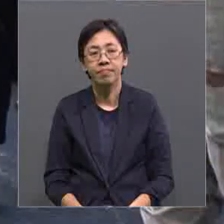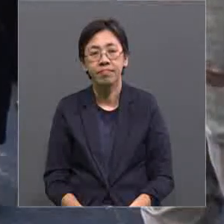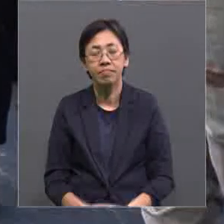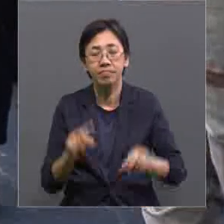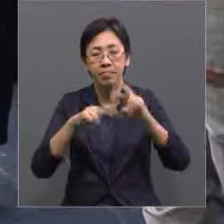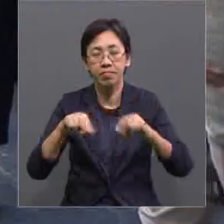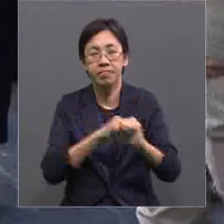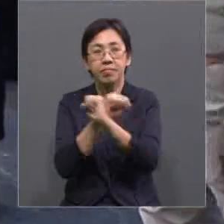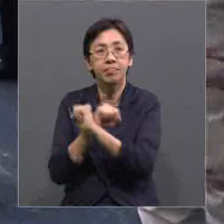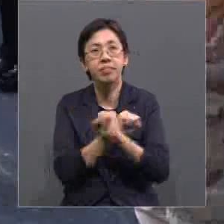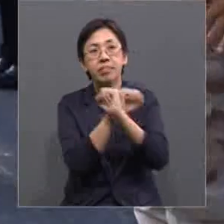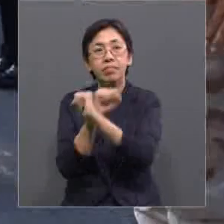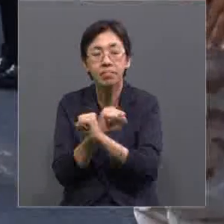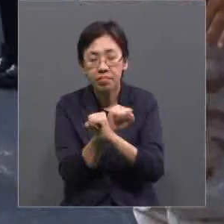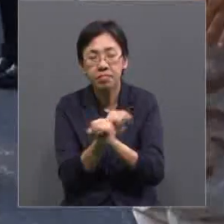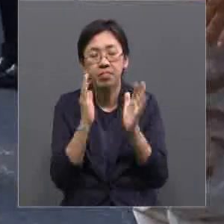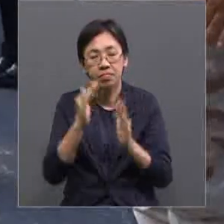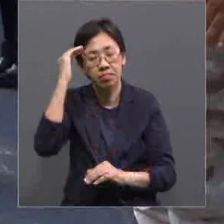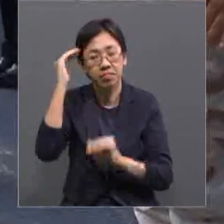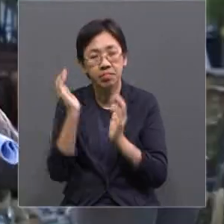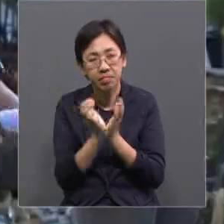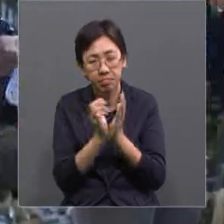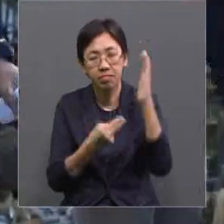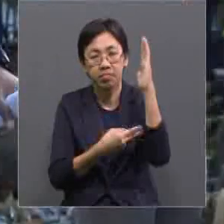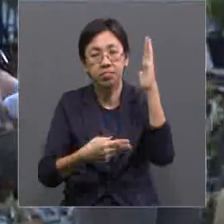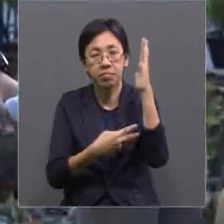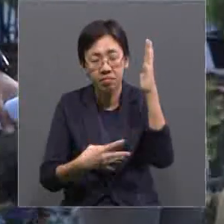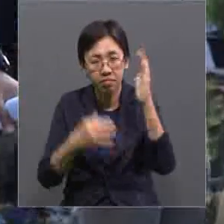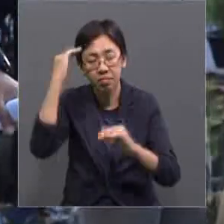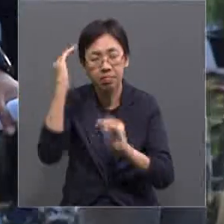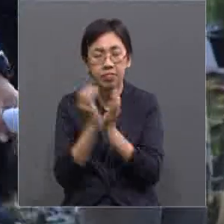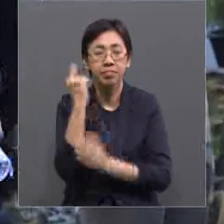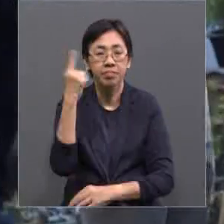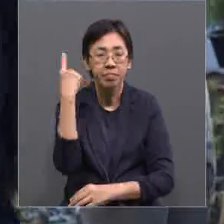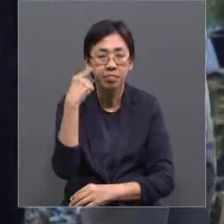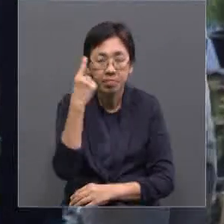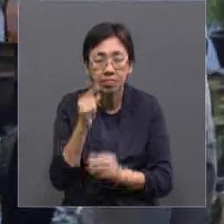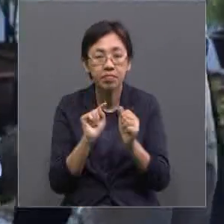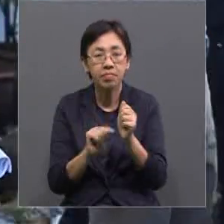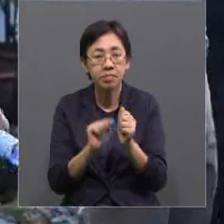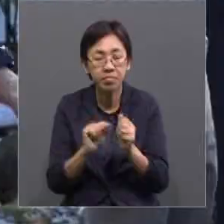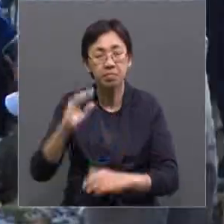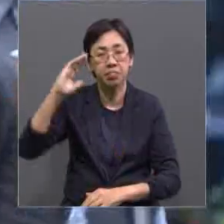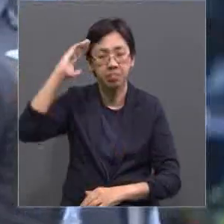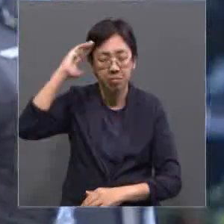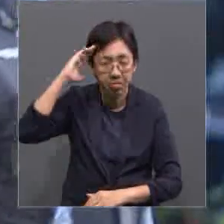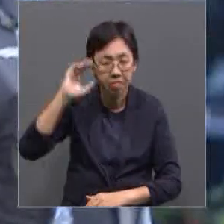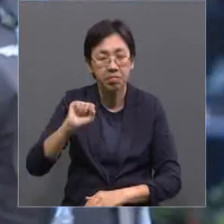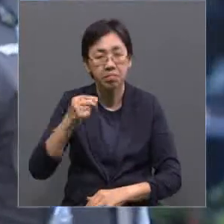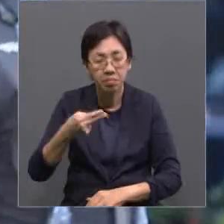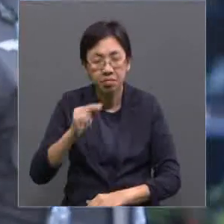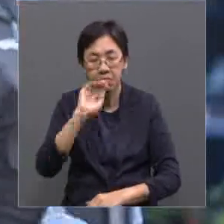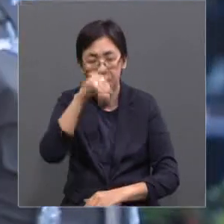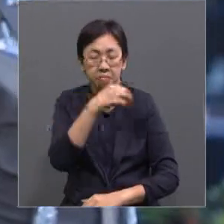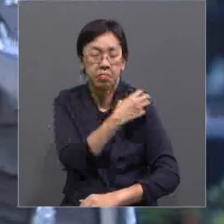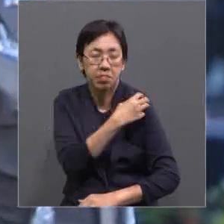าความปลอดภัยนะคะก็มีเจ้าหน้าที่ตำรวจสภ.หาดใหญ่ค่ะตำรวจท่องเที่ยวฝ่ายปกครองเจ้าหน้าที่ทหารสห.เทศกิจอป